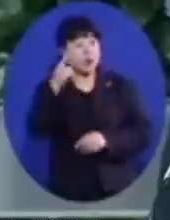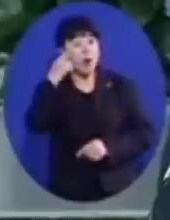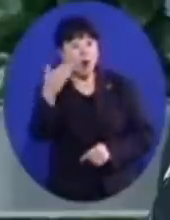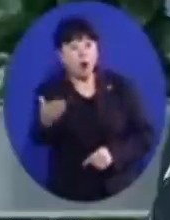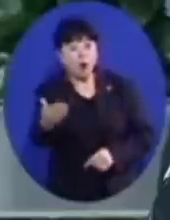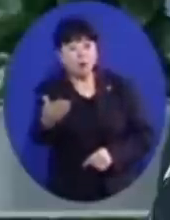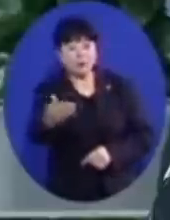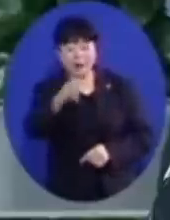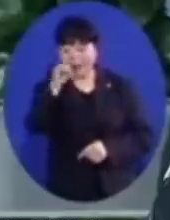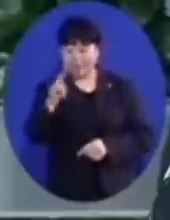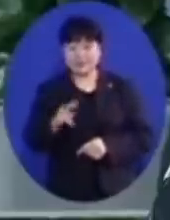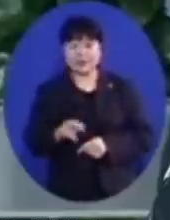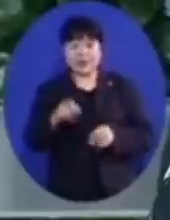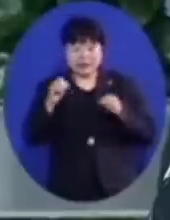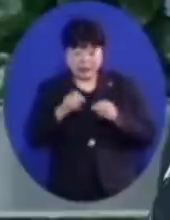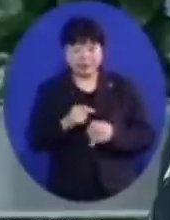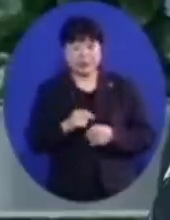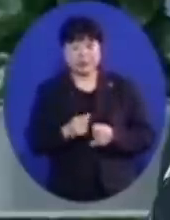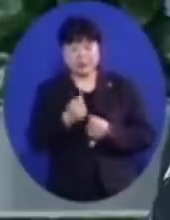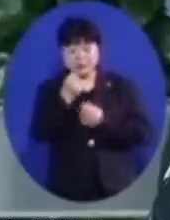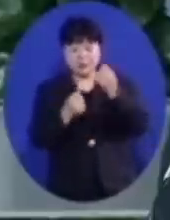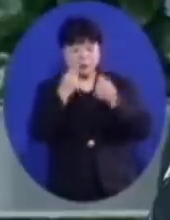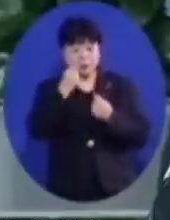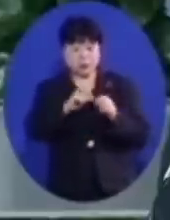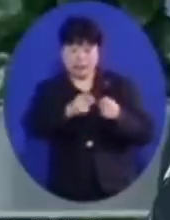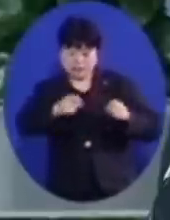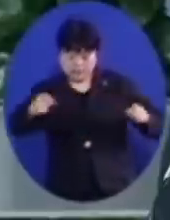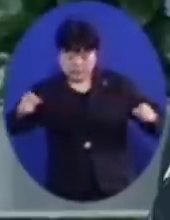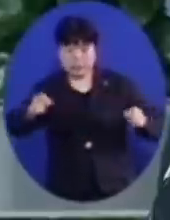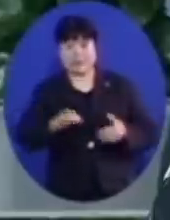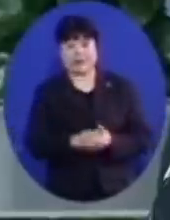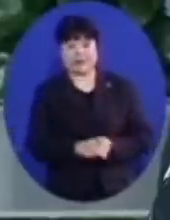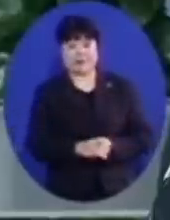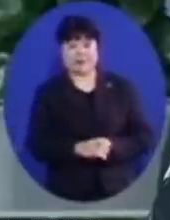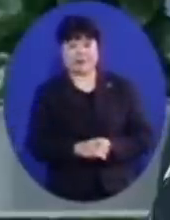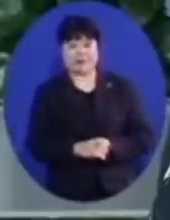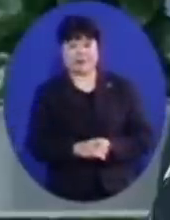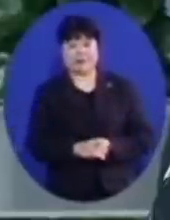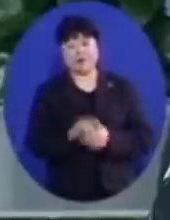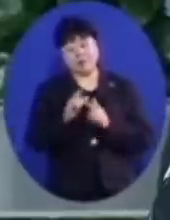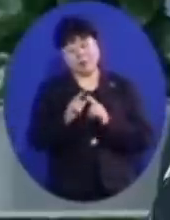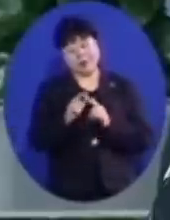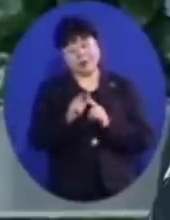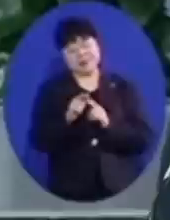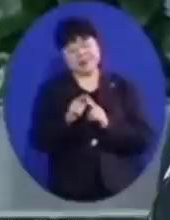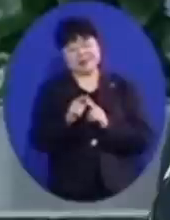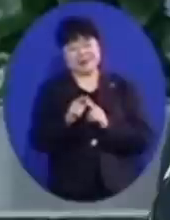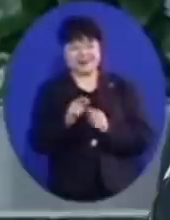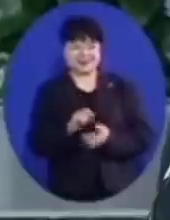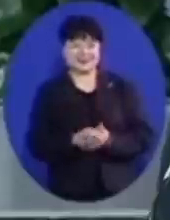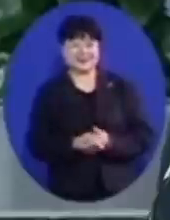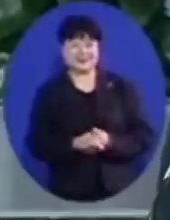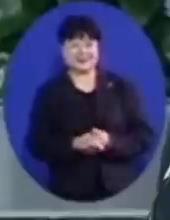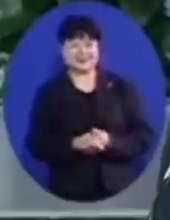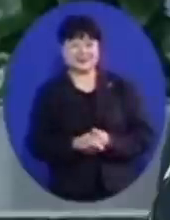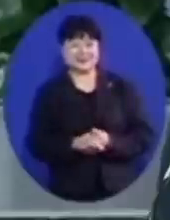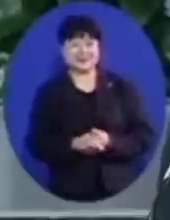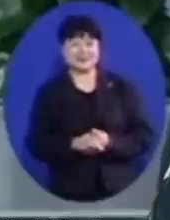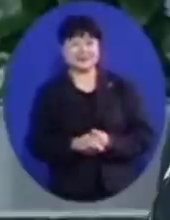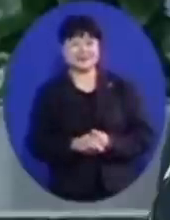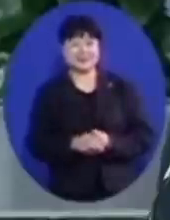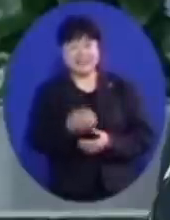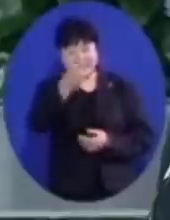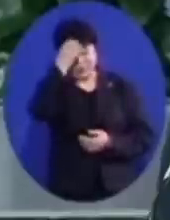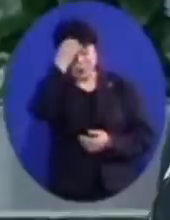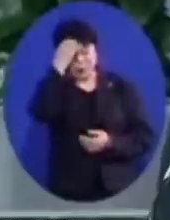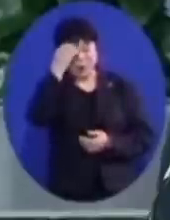며칠이 걸릴 것인데 간단히 말을 해 줘야 돼서 상당히 고민을 하다가 하두리과 신기하고 다른